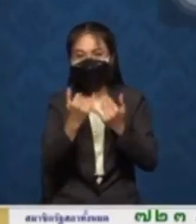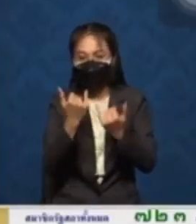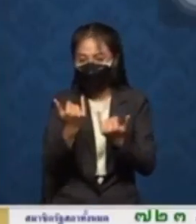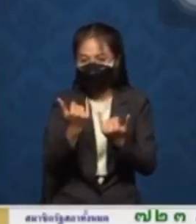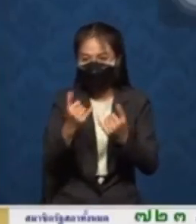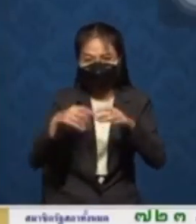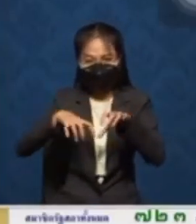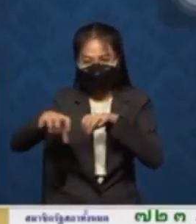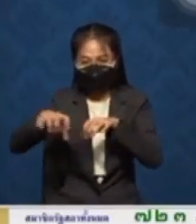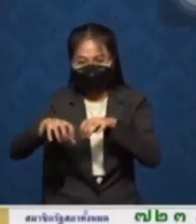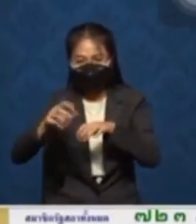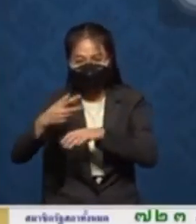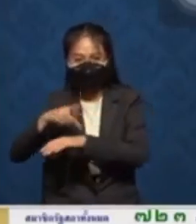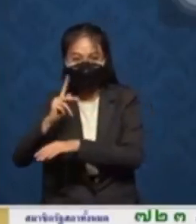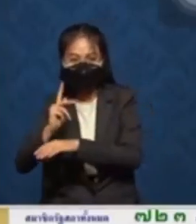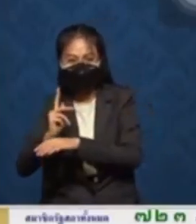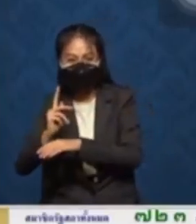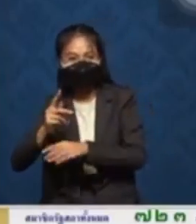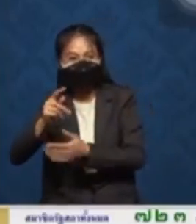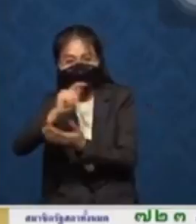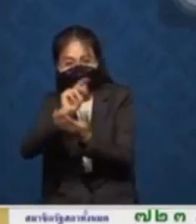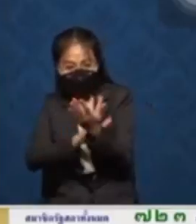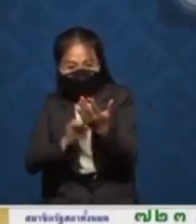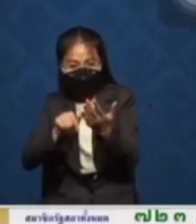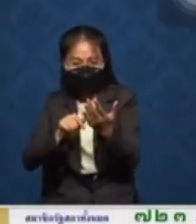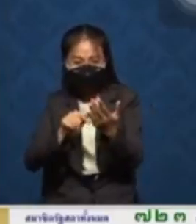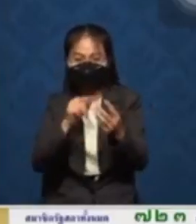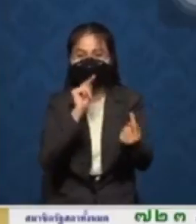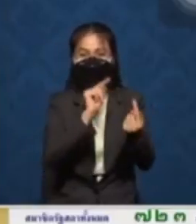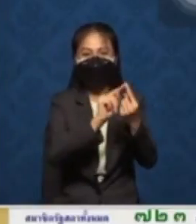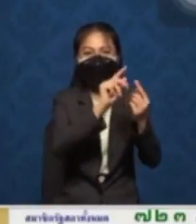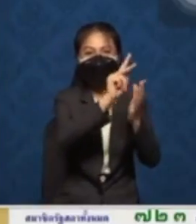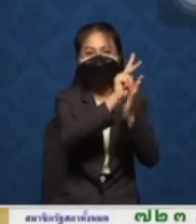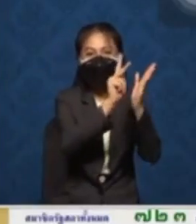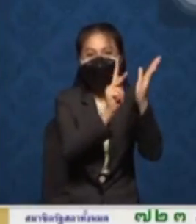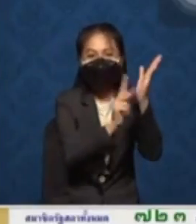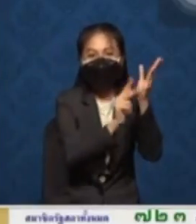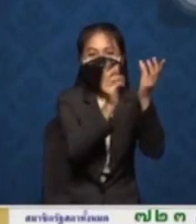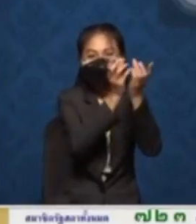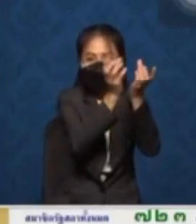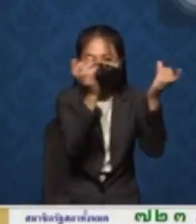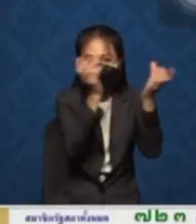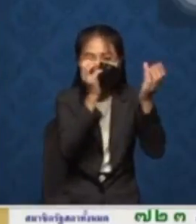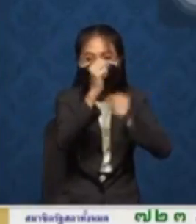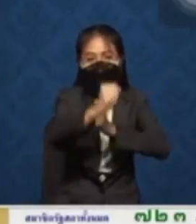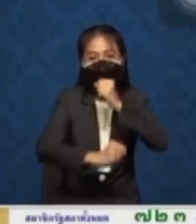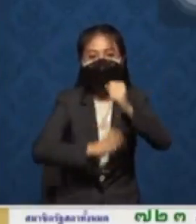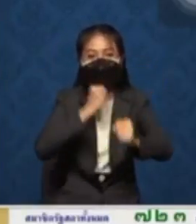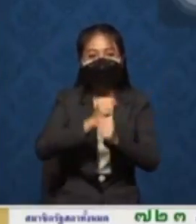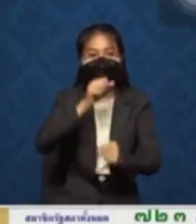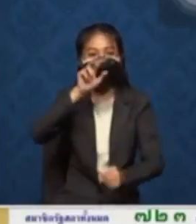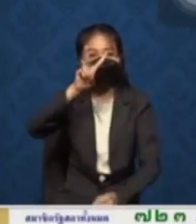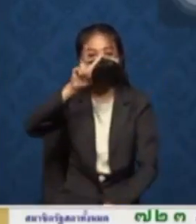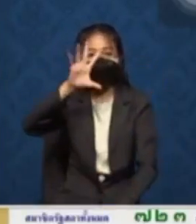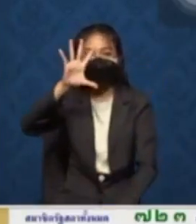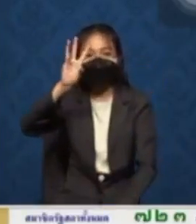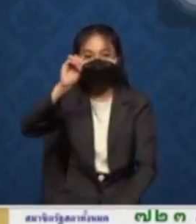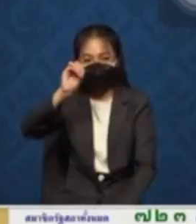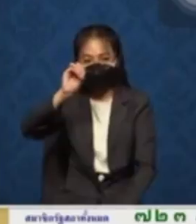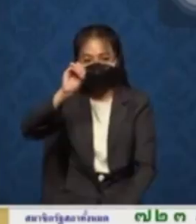ป่วยแค่ไหนก็คือสิ่งที่เราเรียกว่ารัฐธรรมนูญฉบับ2560ที่ทางกลุ่มเราต้องการจะเสนอให้มีการแก้ไข